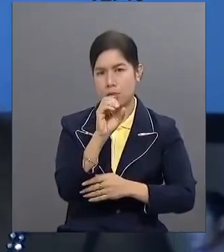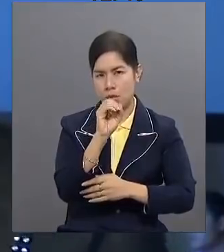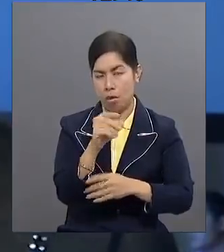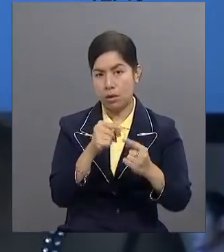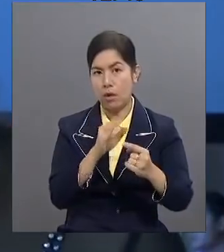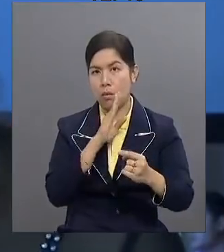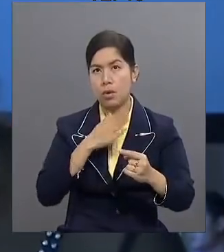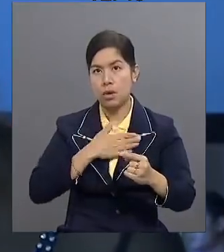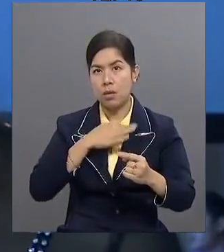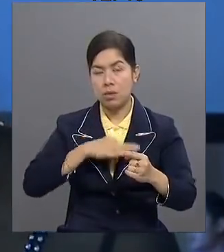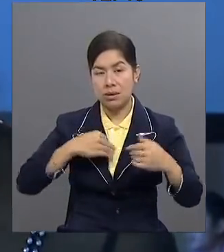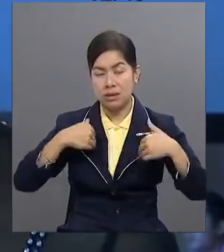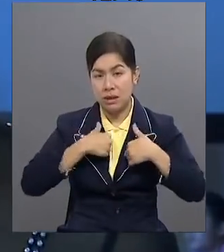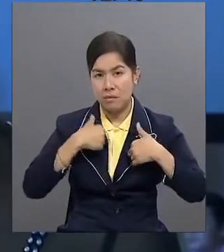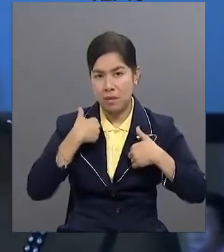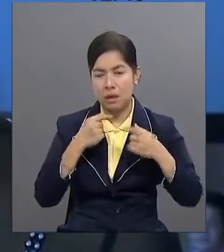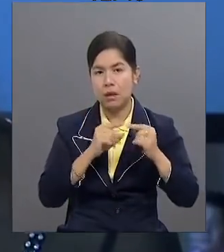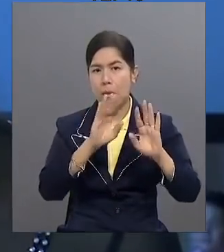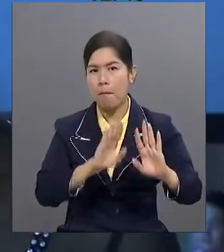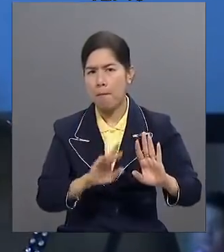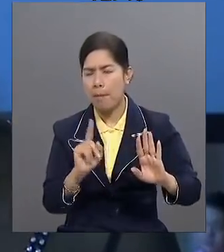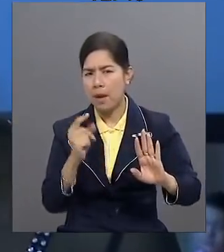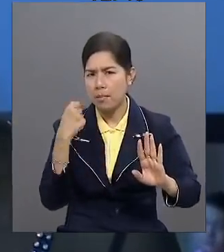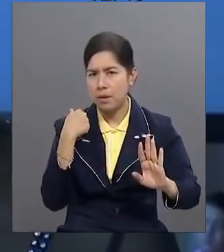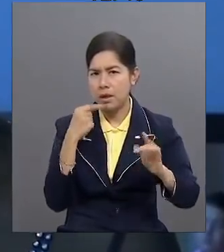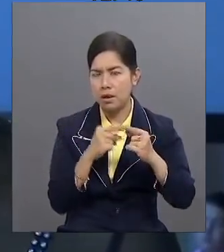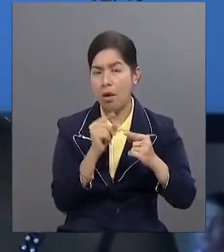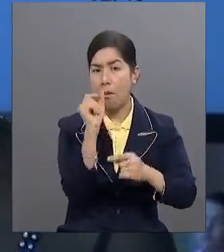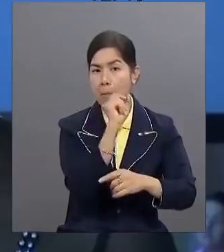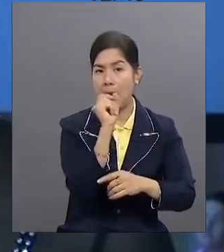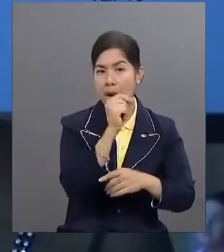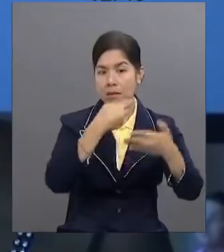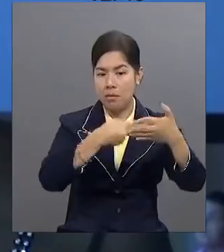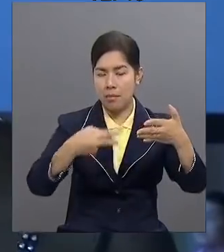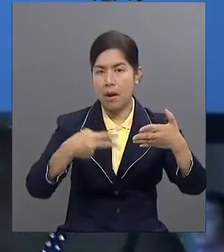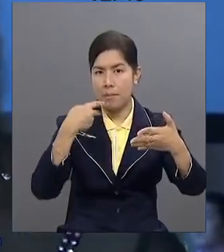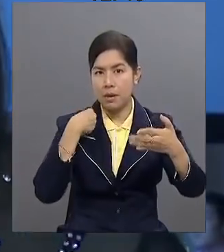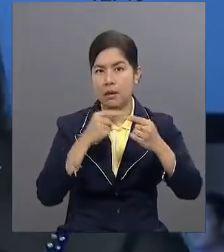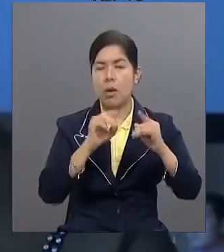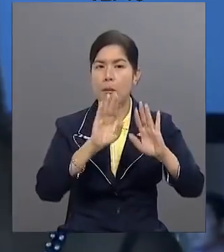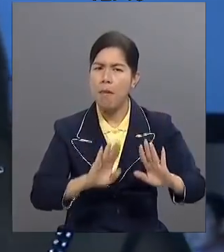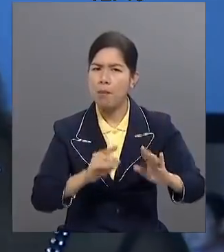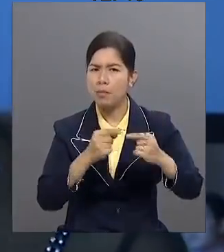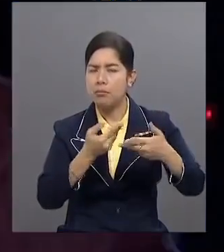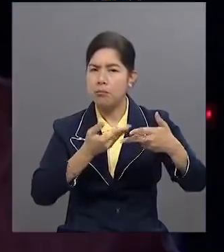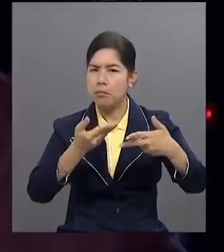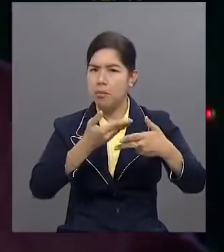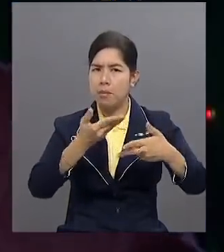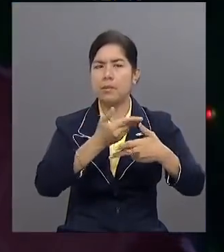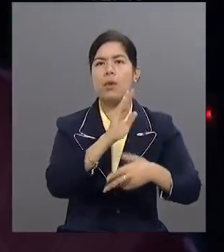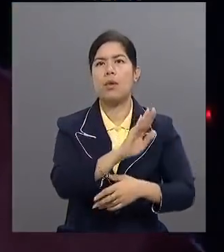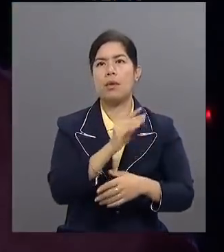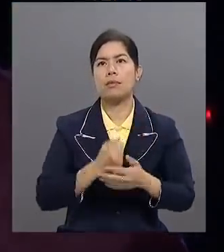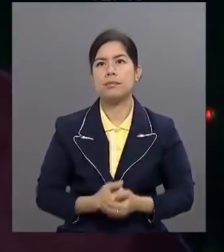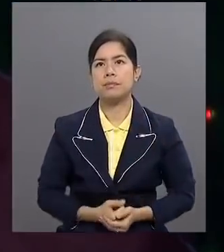รู้จักใช้ช่องเสียงแบบไหนหรือเพลงนี้เนี่ยควรจะใช้โทนเสียงเฮดmix หรือ chess อะไรแบบนี้ค่ะ ผมว่า